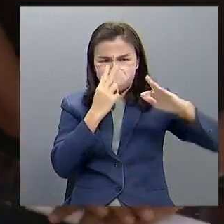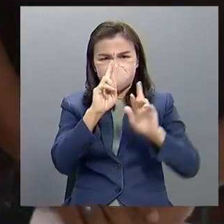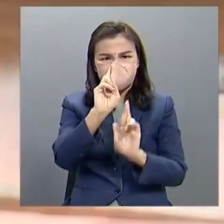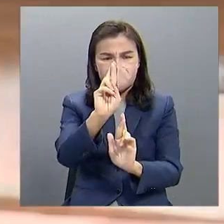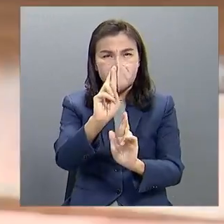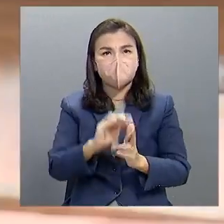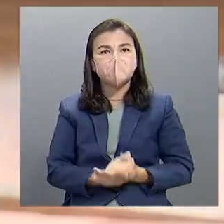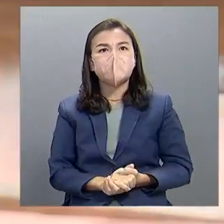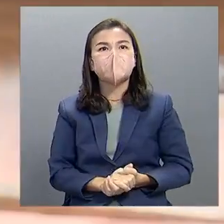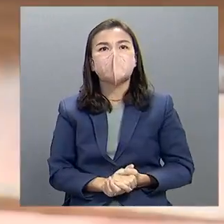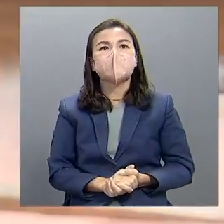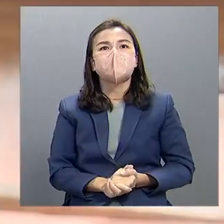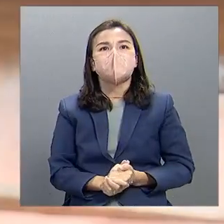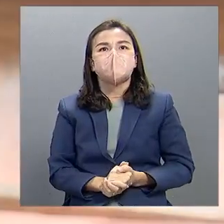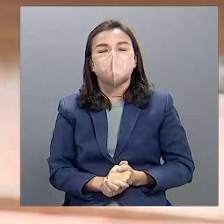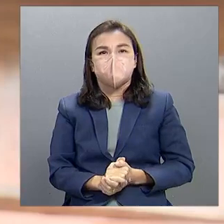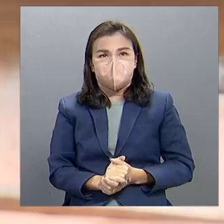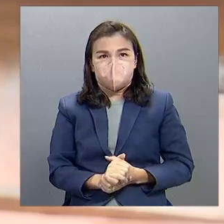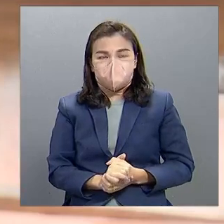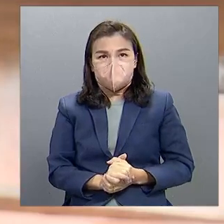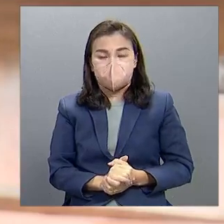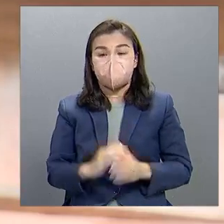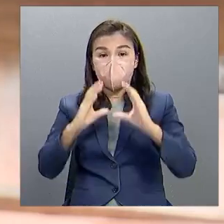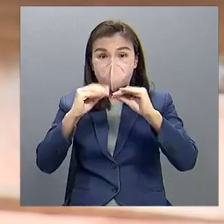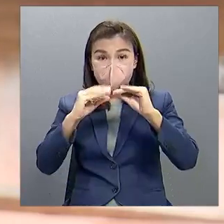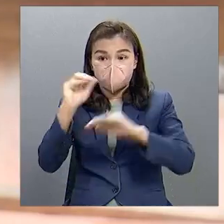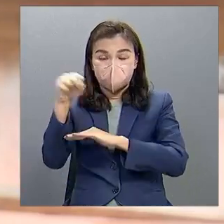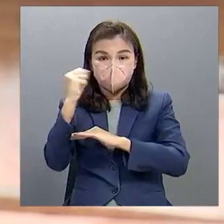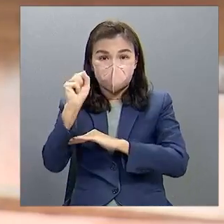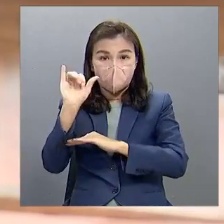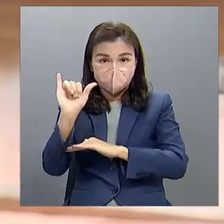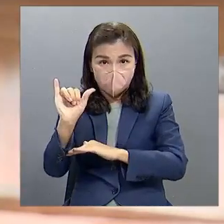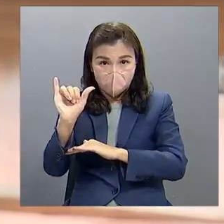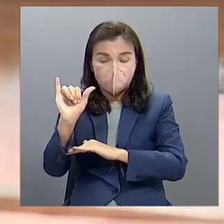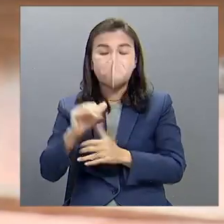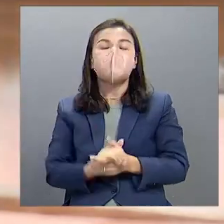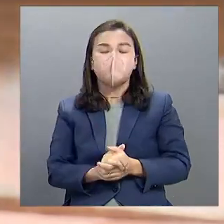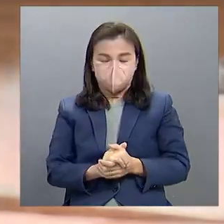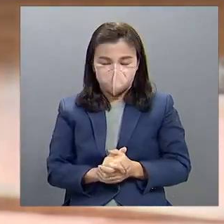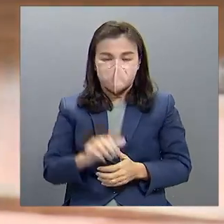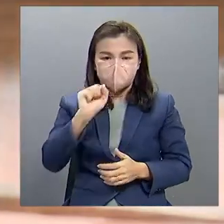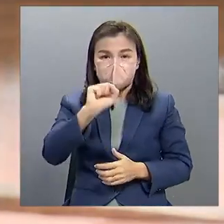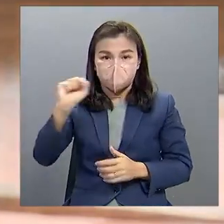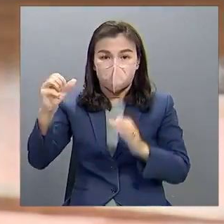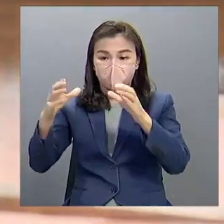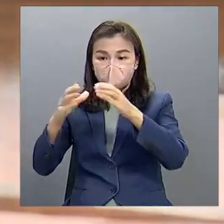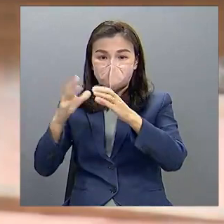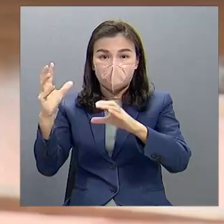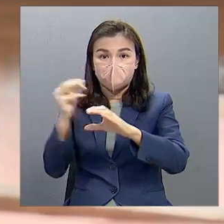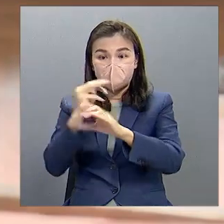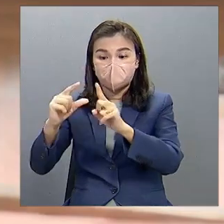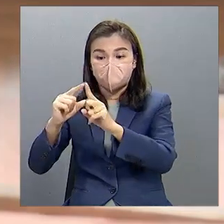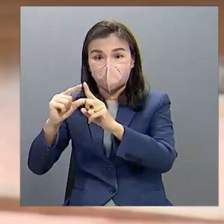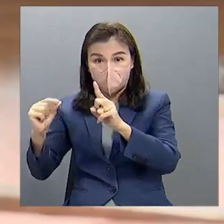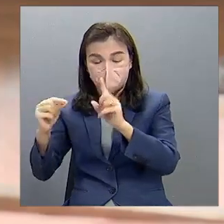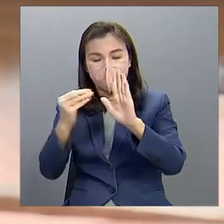ค่ะคุณสวรักษ์คะแต่ก่อนที่จะเริ่มการประชุมรัฐสภานะคะนายณัฐพลสืบศักดิ์วงศ์ส.ส.ก้าวไกลที่เป็นคนตากรวมถึงนายนิยมเว